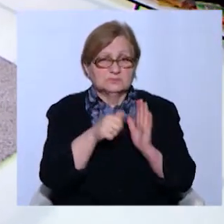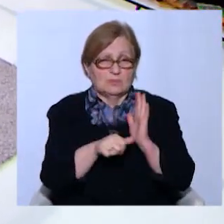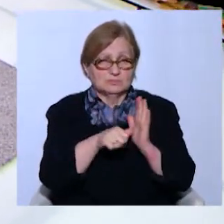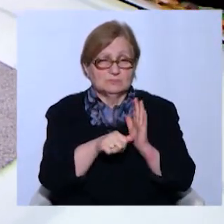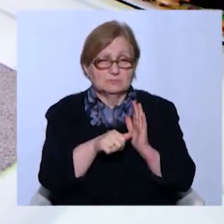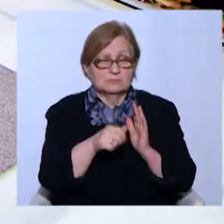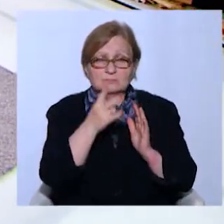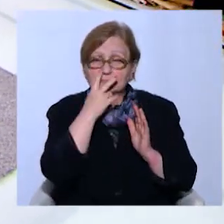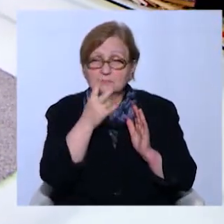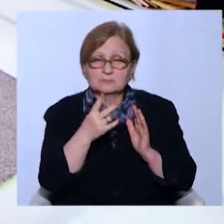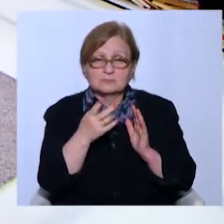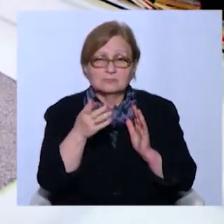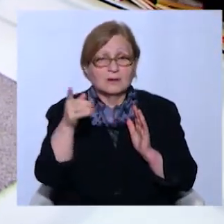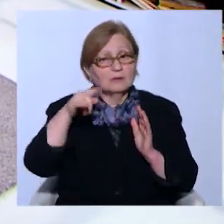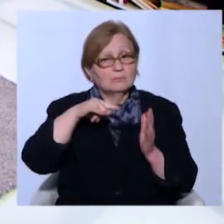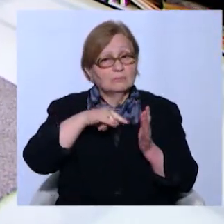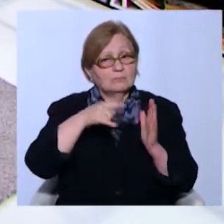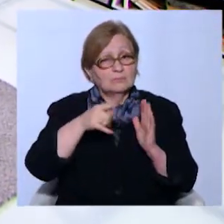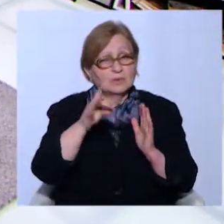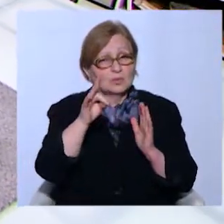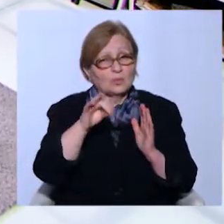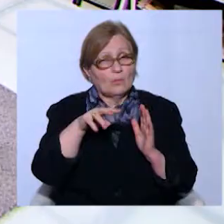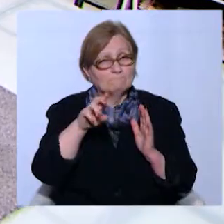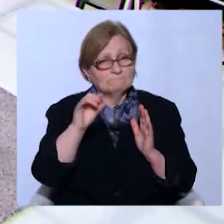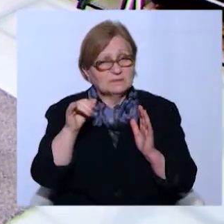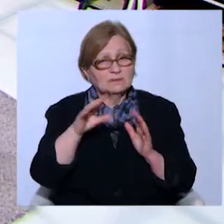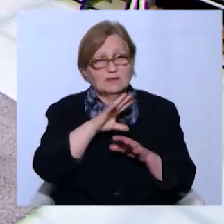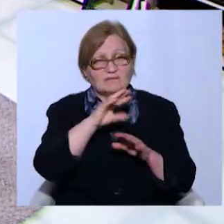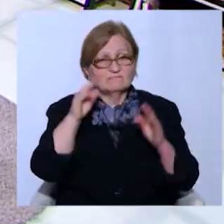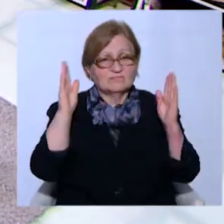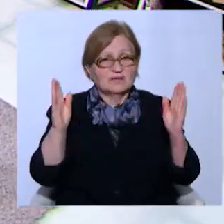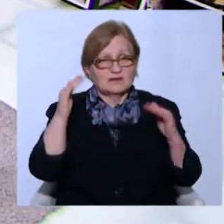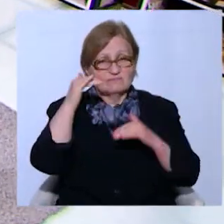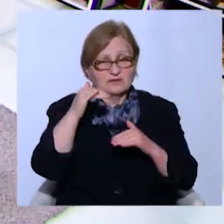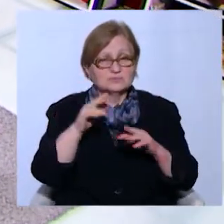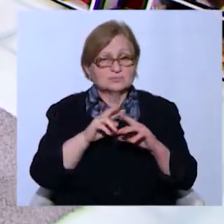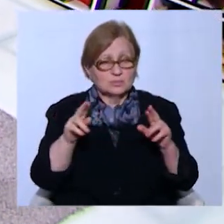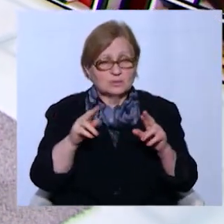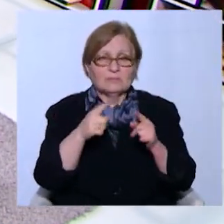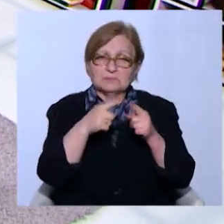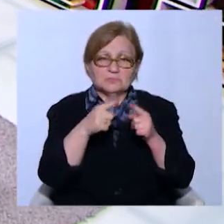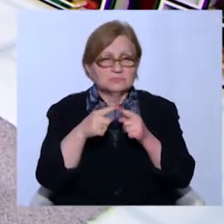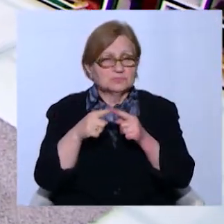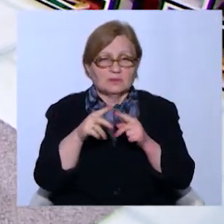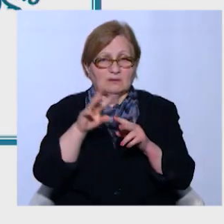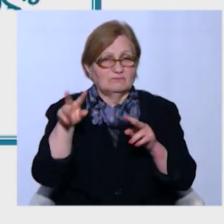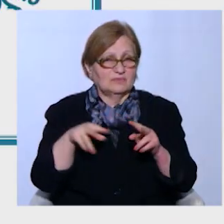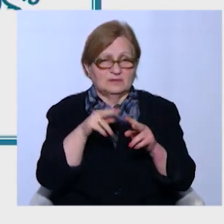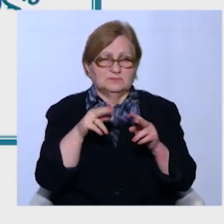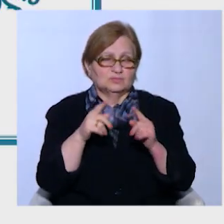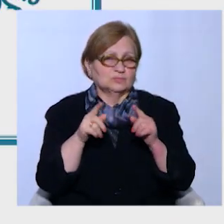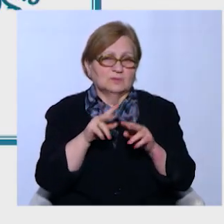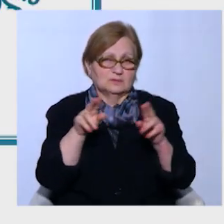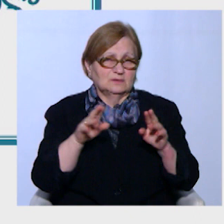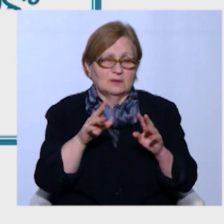უდრის. მაგრამ ნახეთ, რომბის შემთხვევაში, რომბის ყველა გვერდია ტოლი, მაგრამ ყველა კუთხე არ არის ტოლი, ანუ მოპირდაპირე კუთხეებია მხოლოდ